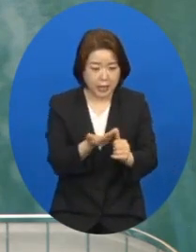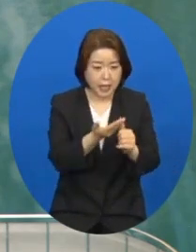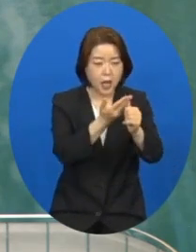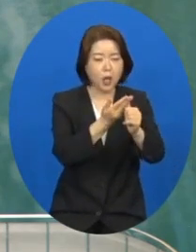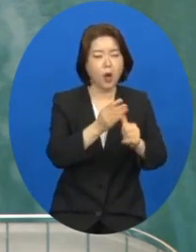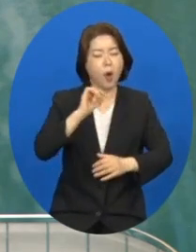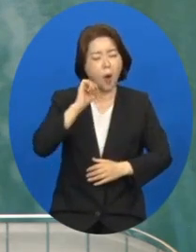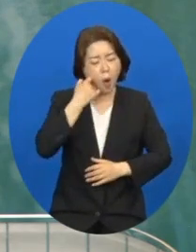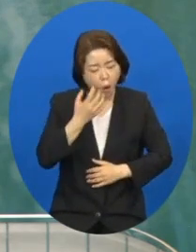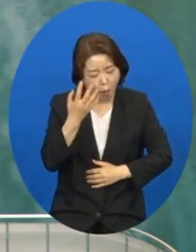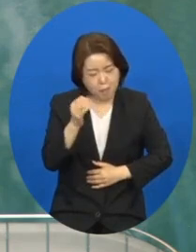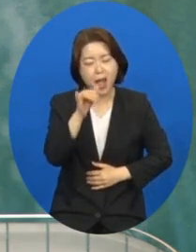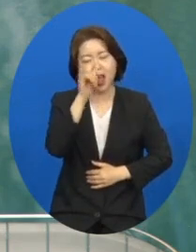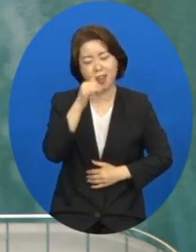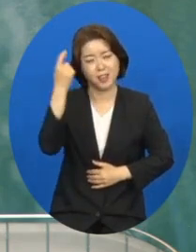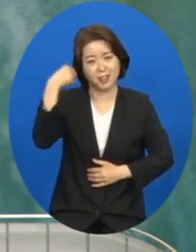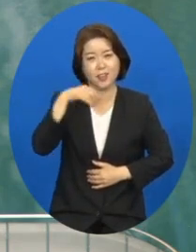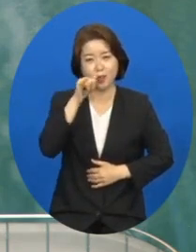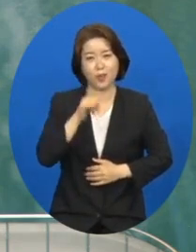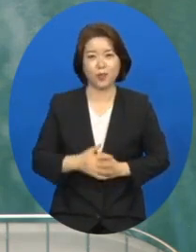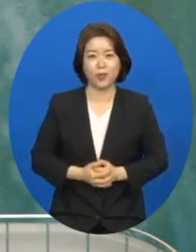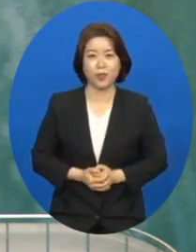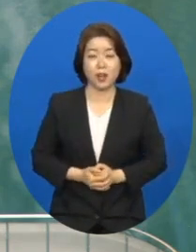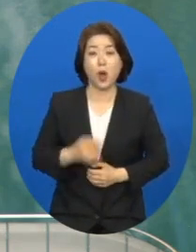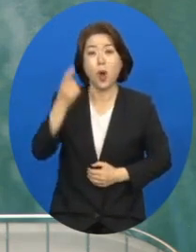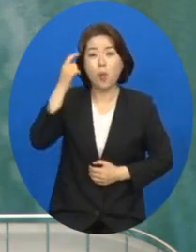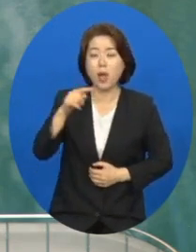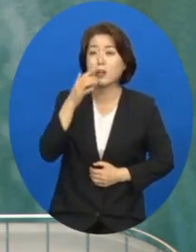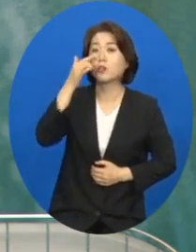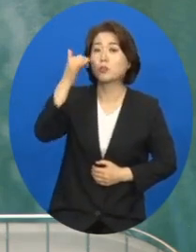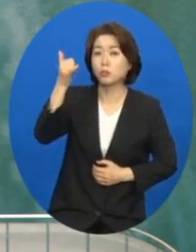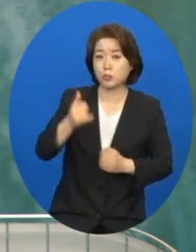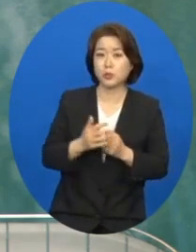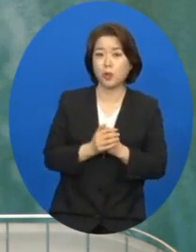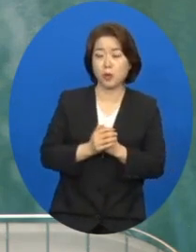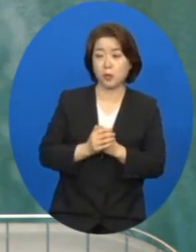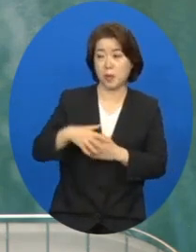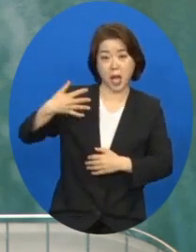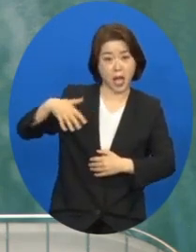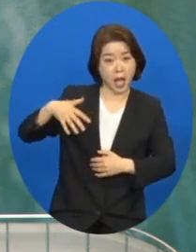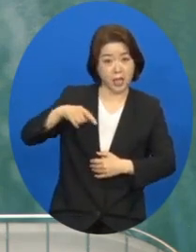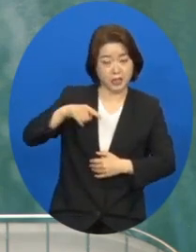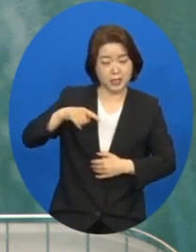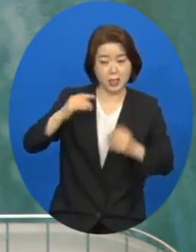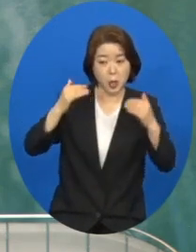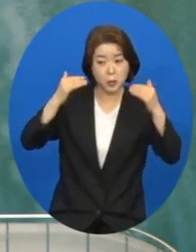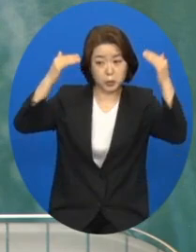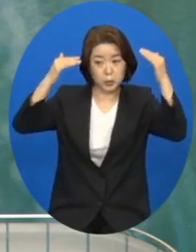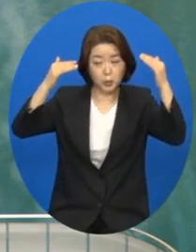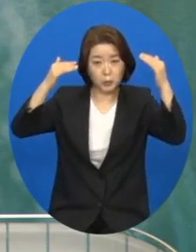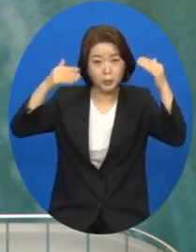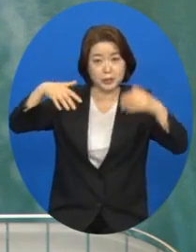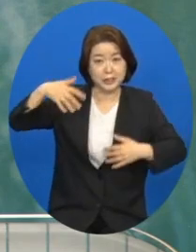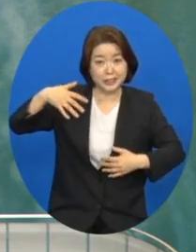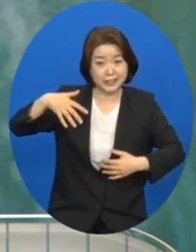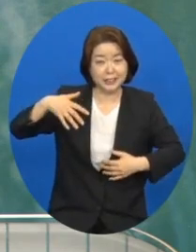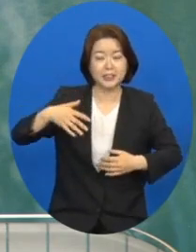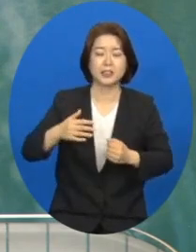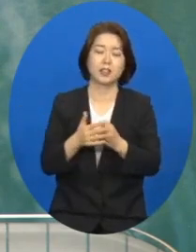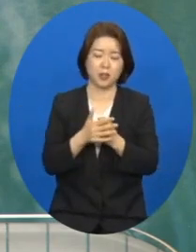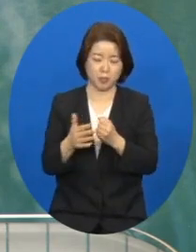어려움을 겪어요. 왜냐하면 그 부모도 아직까지 성숙하지 못한 미숙한